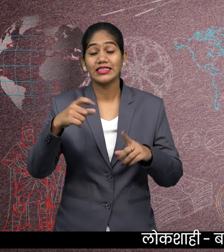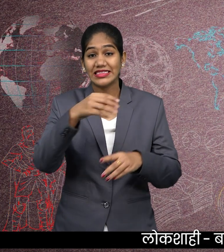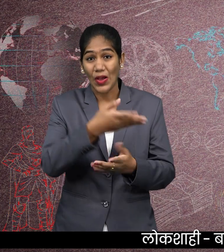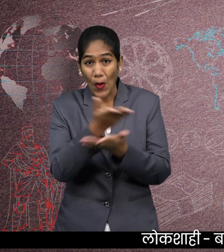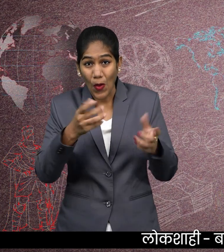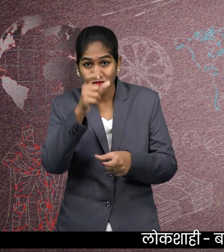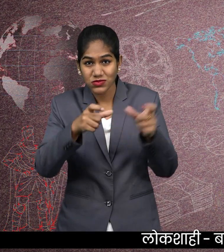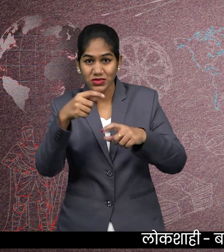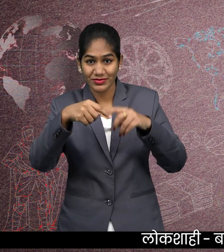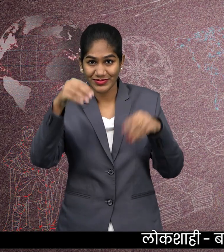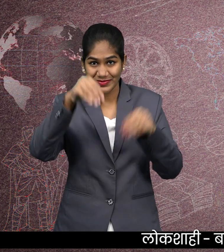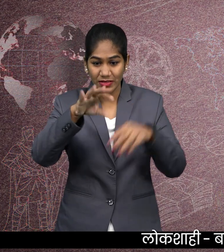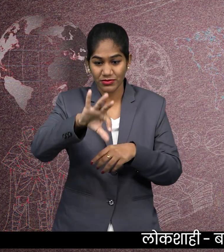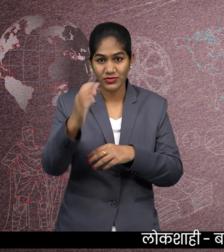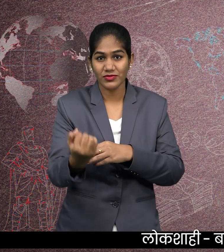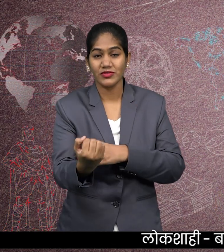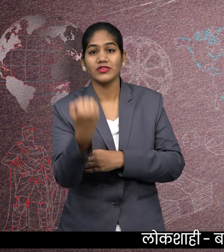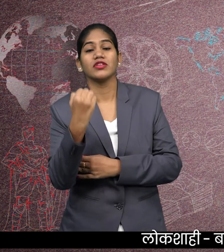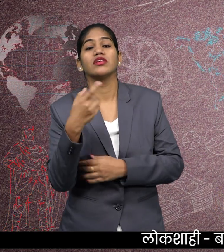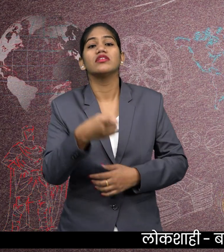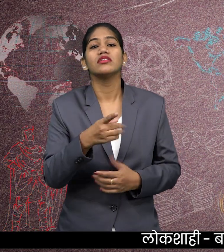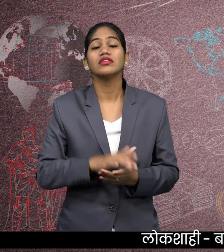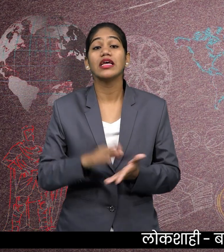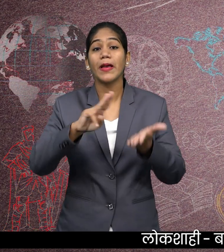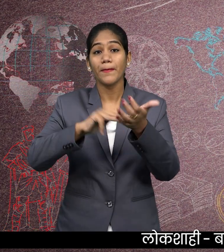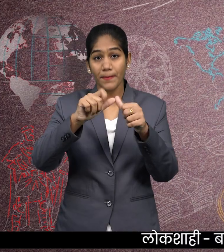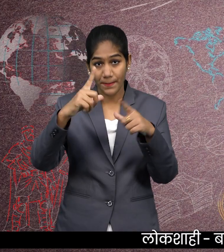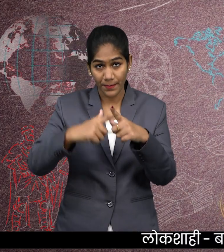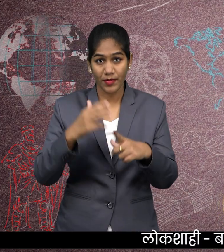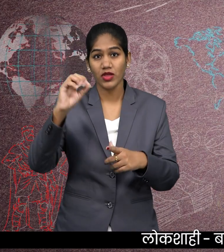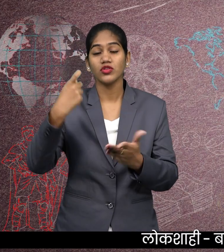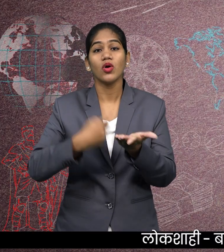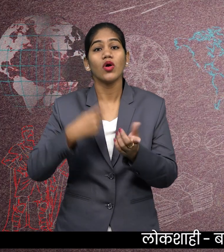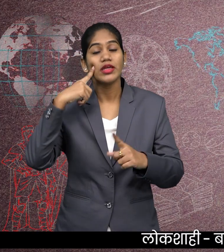लोकशाही बहुसंख्याक बनाम सर्वसमावेश